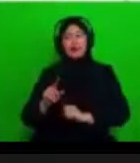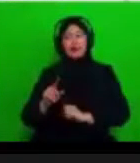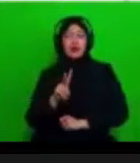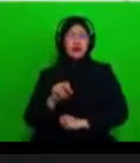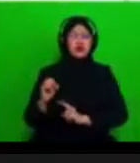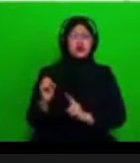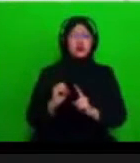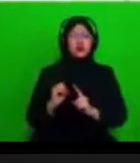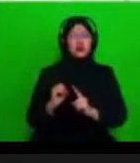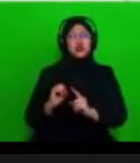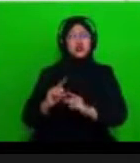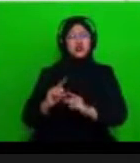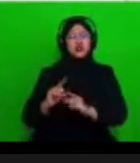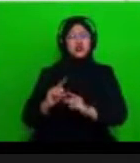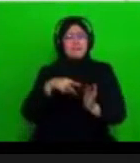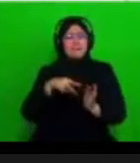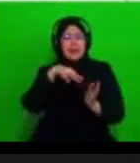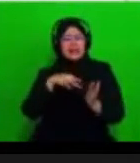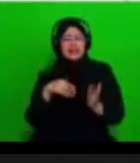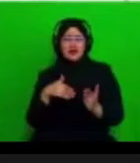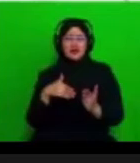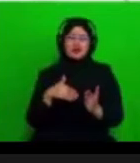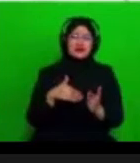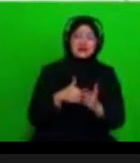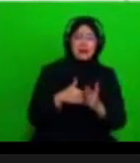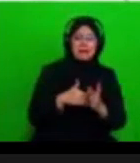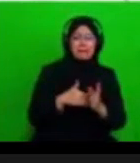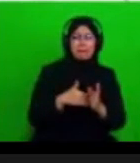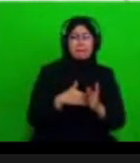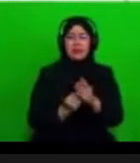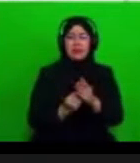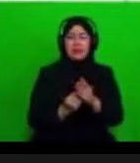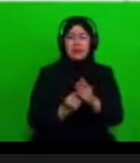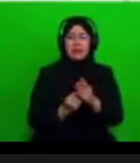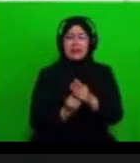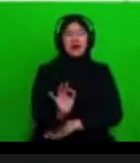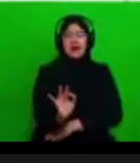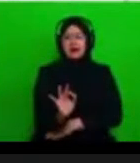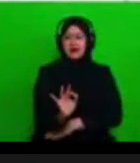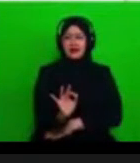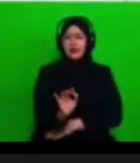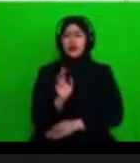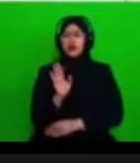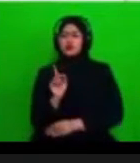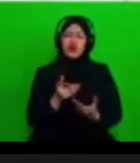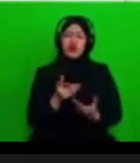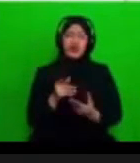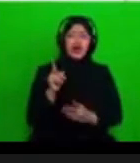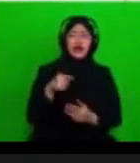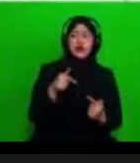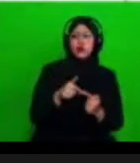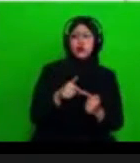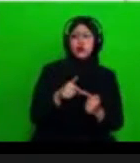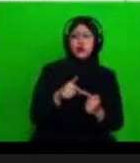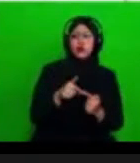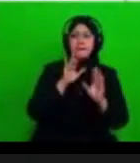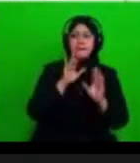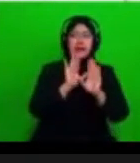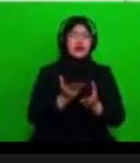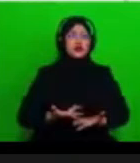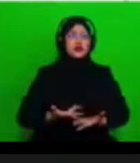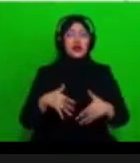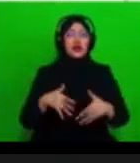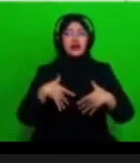2010 ini kecenderungannya untuk yang membaca agak stagnan ini. Mungkin ini ada kaitannya dengan fenomena